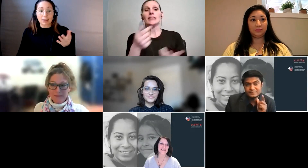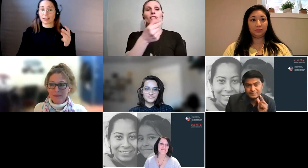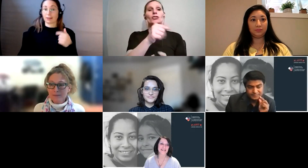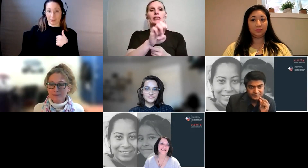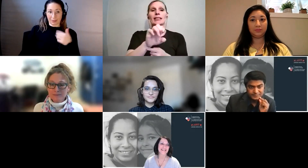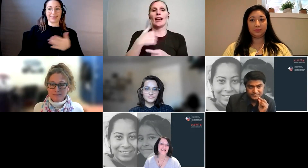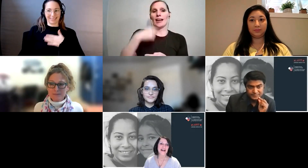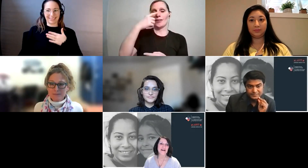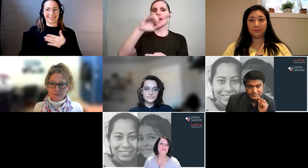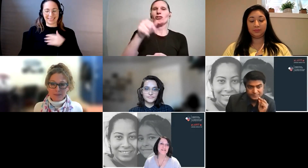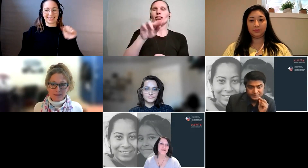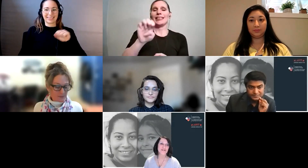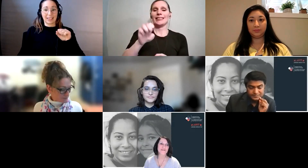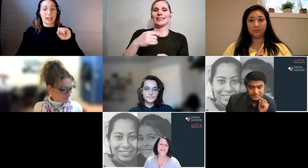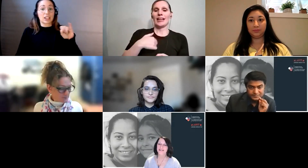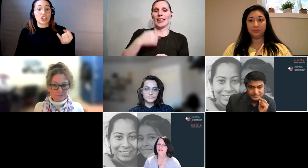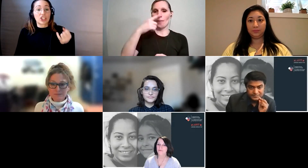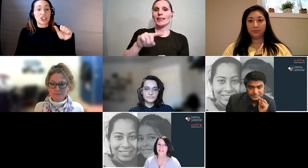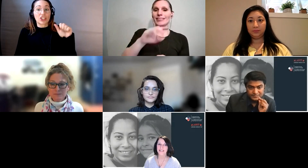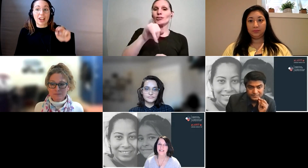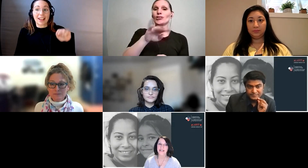OK. Oui, c'est Jeannie. J'aimerais...